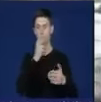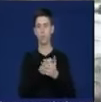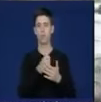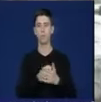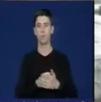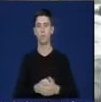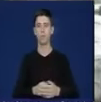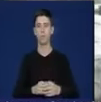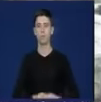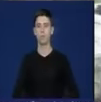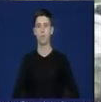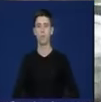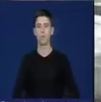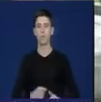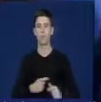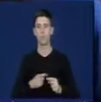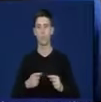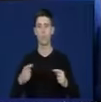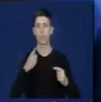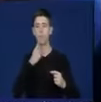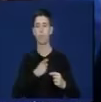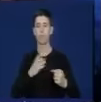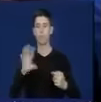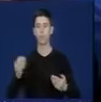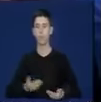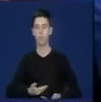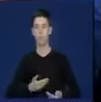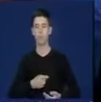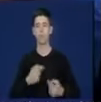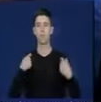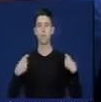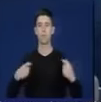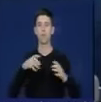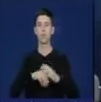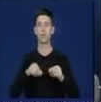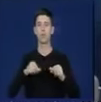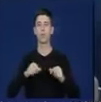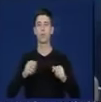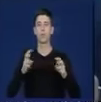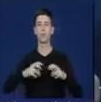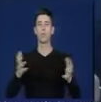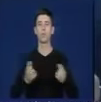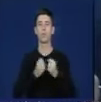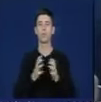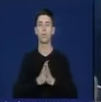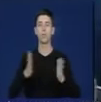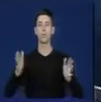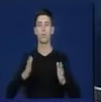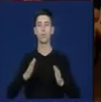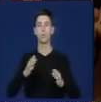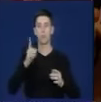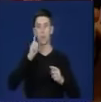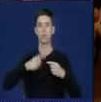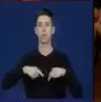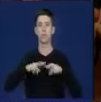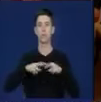əmindir, gizir yenə də sağdır. Mayor Samit İmanovun torpaqlarımızın azadlığı uğrunda göstərdiyi şücaəti ölkə rəhbəri də